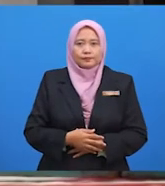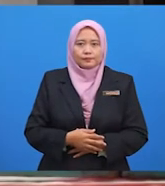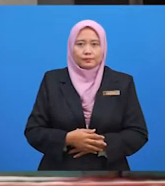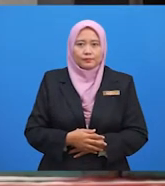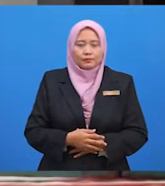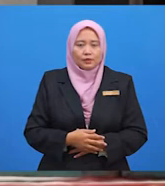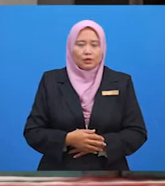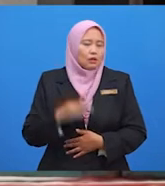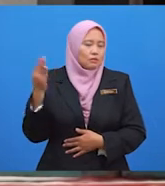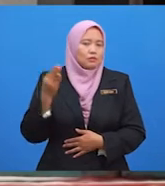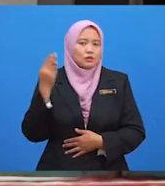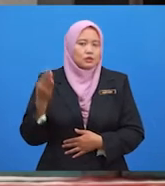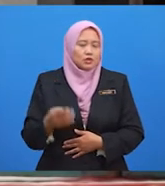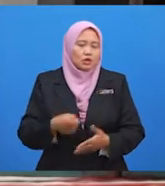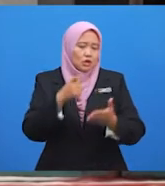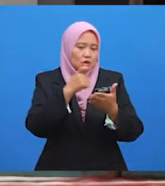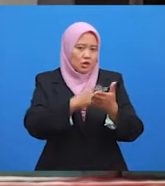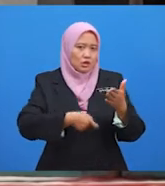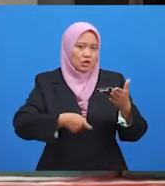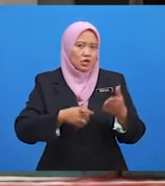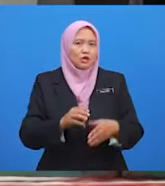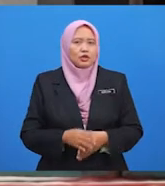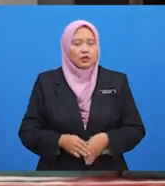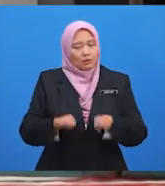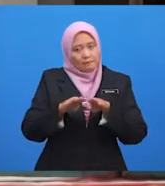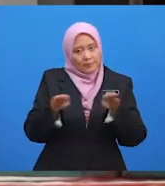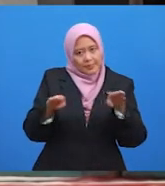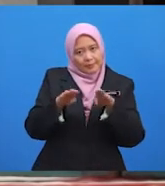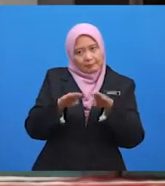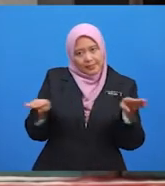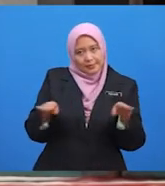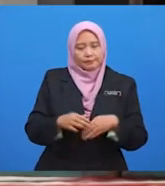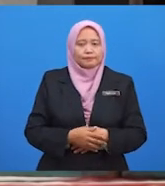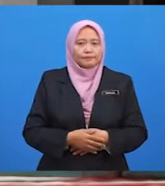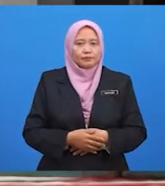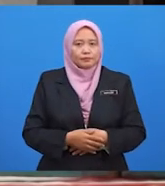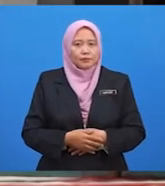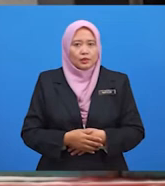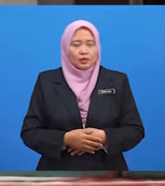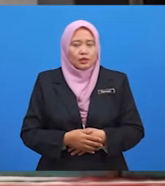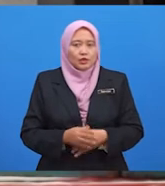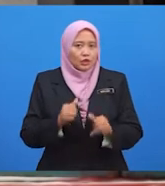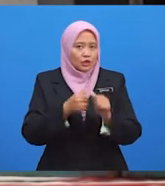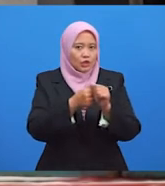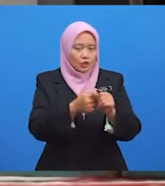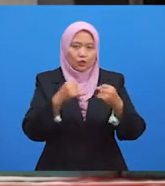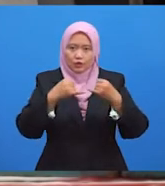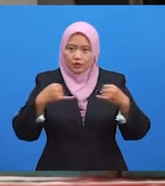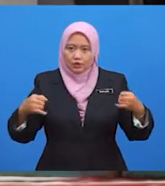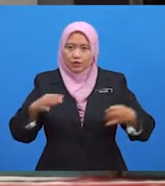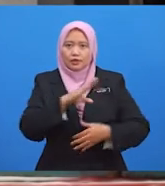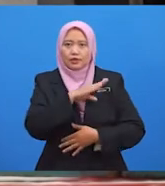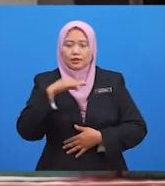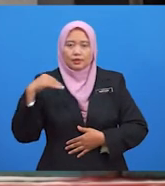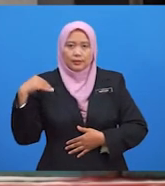Kebiasaannya, harga bagi setiap button badge ini berbeza-beza. Ianya bergantung kepada jenis dan